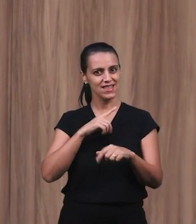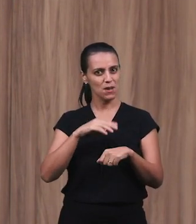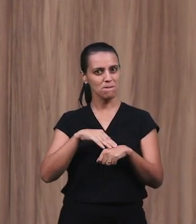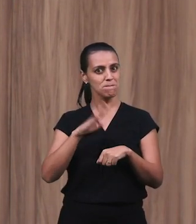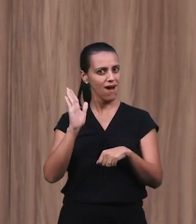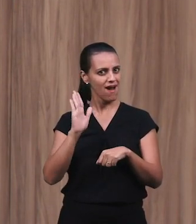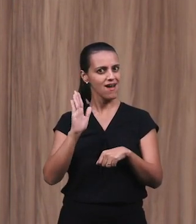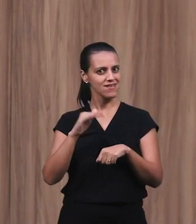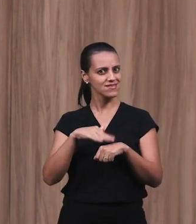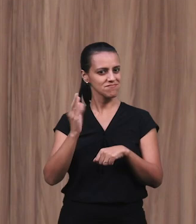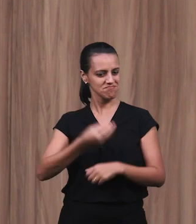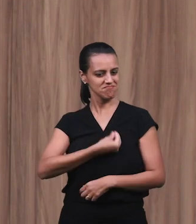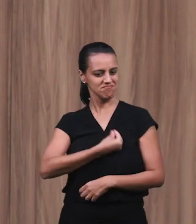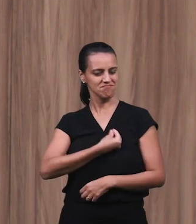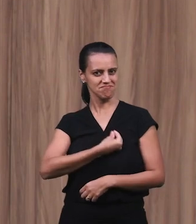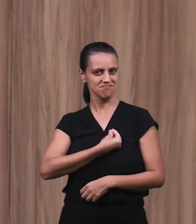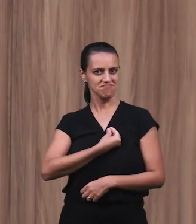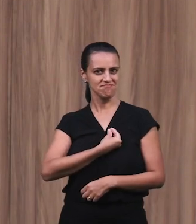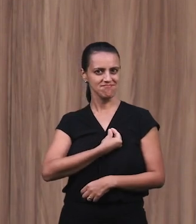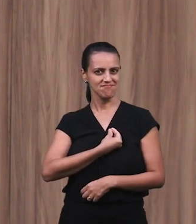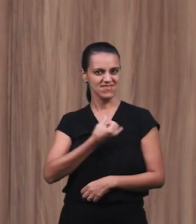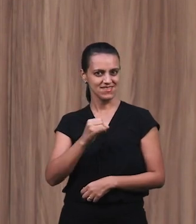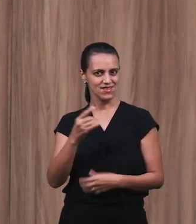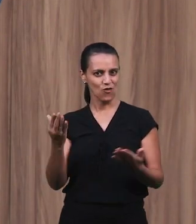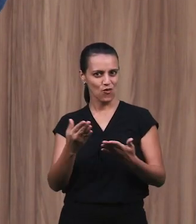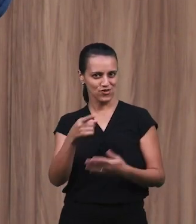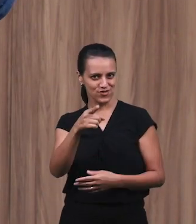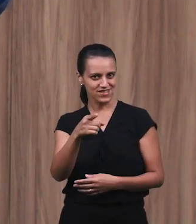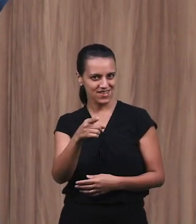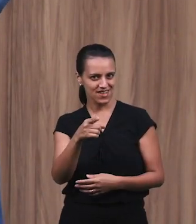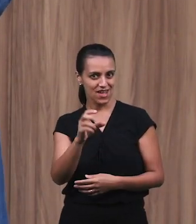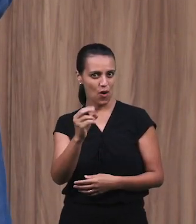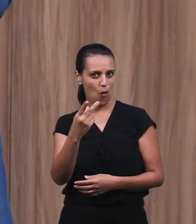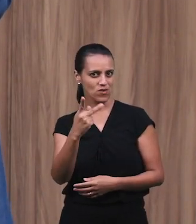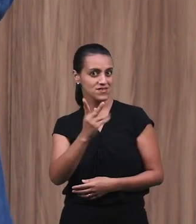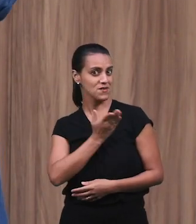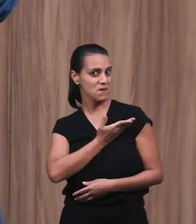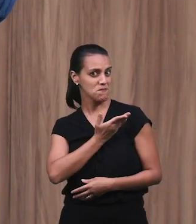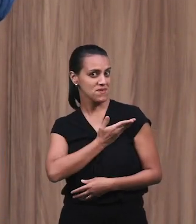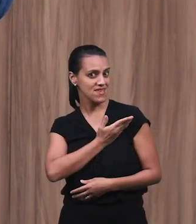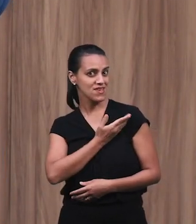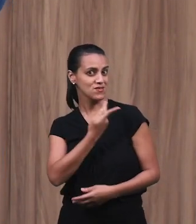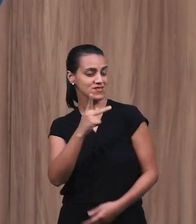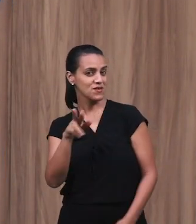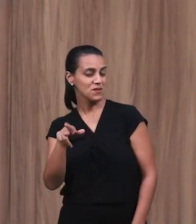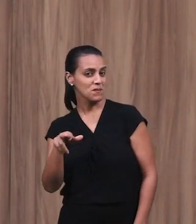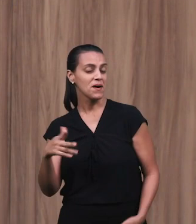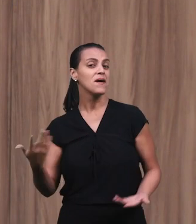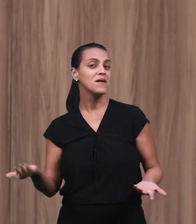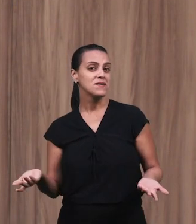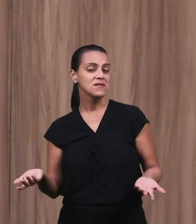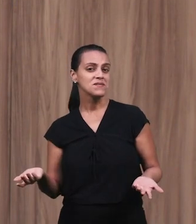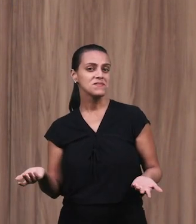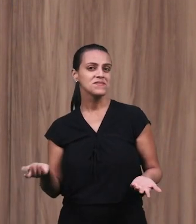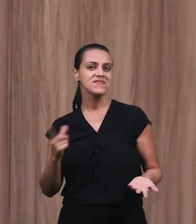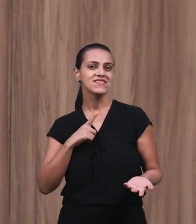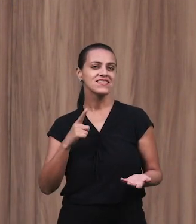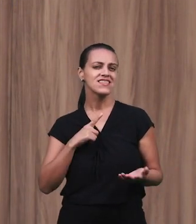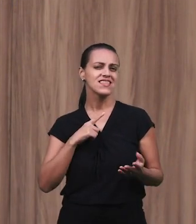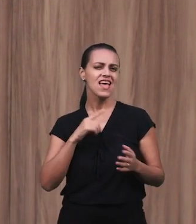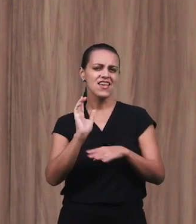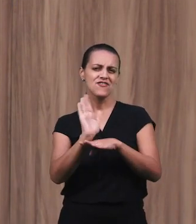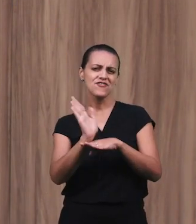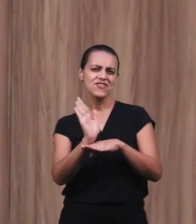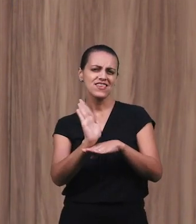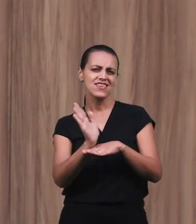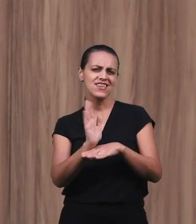voir un nombre un peu plus grand de participation. Est-ce qu'aujourd'hui, c'est votre jour ou de votre ami, de votre frère? Nous avons beaucoup de